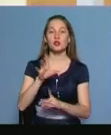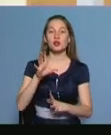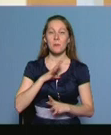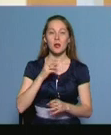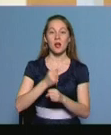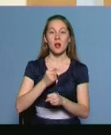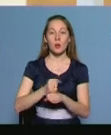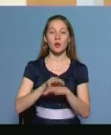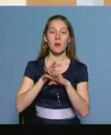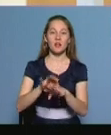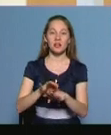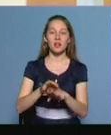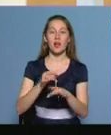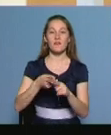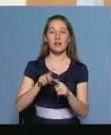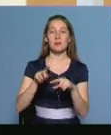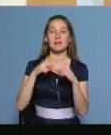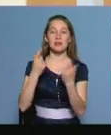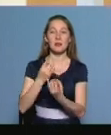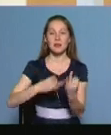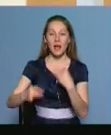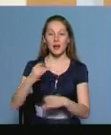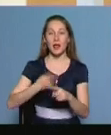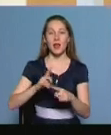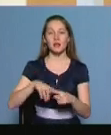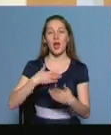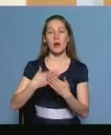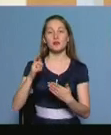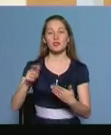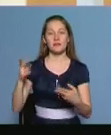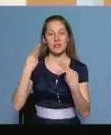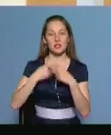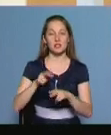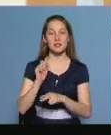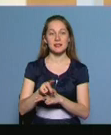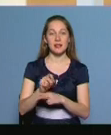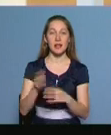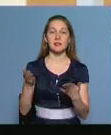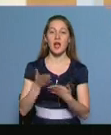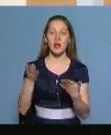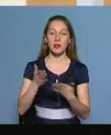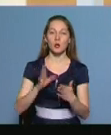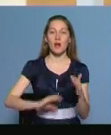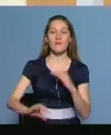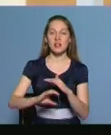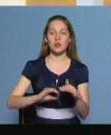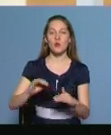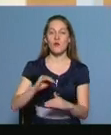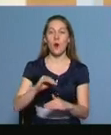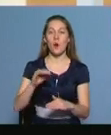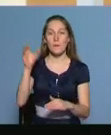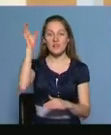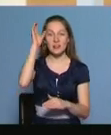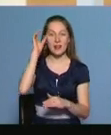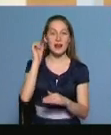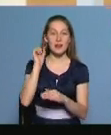на проектном семинаре, это настоящее общественное техническое задание, которое ложится в основу профессионального технического задания